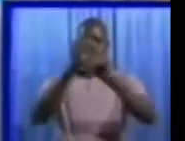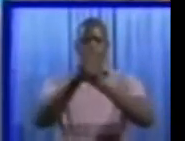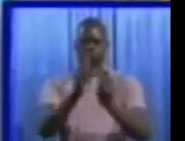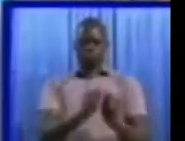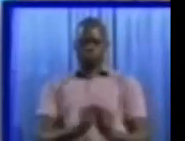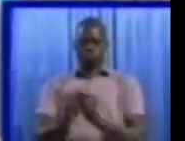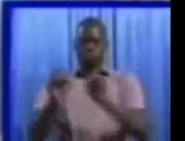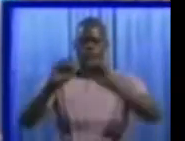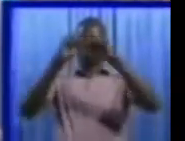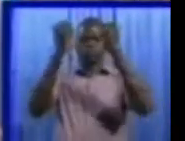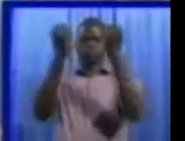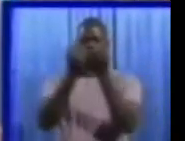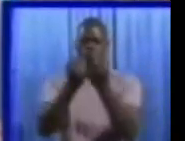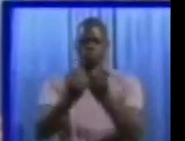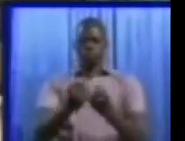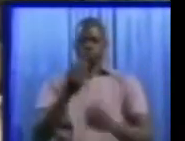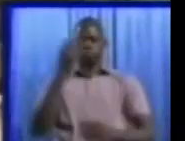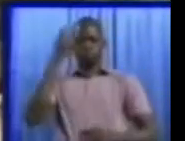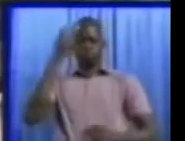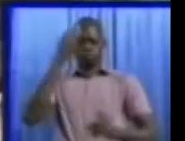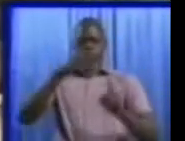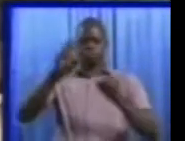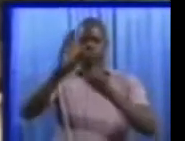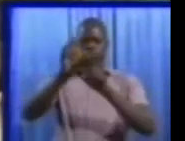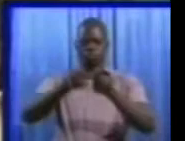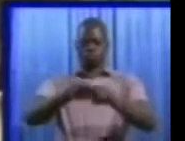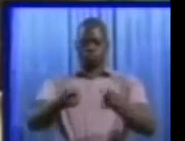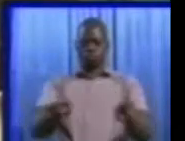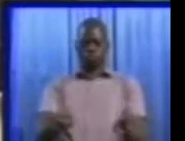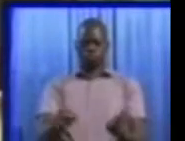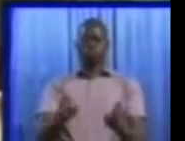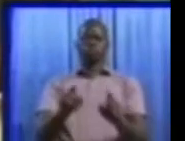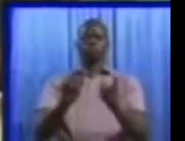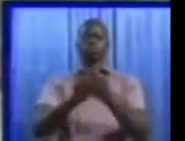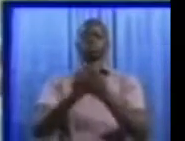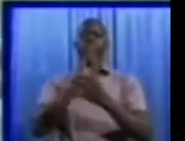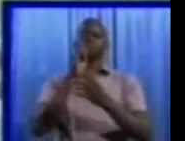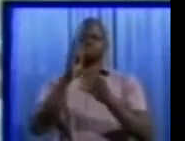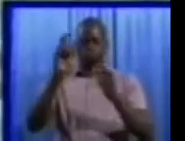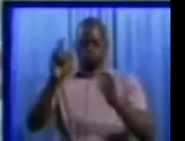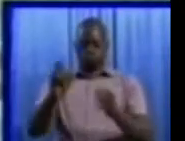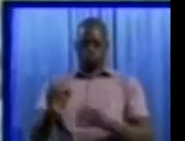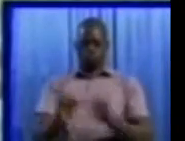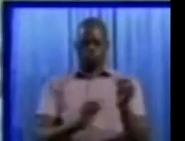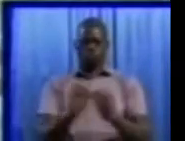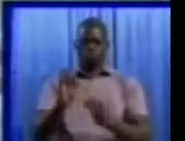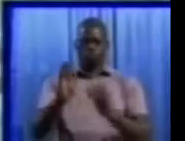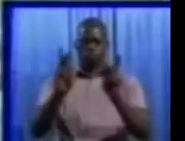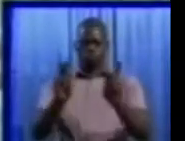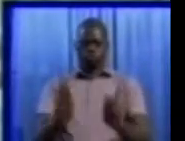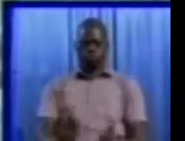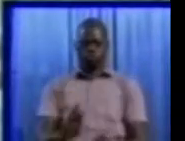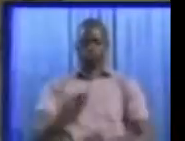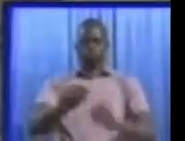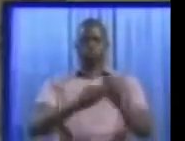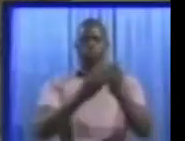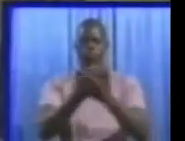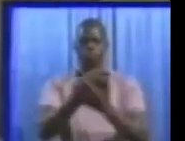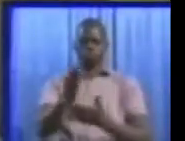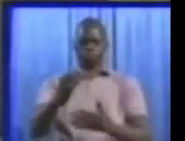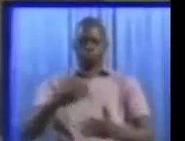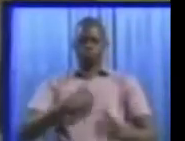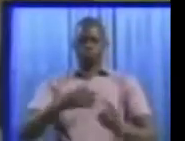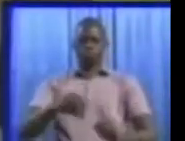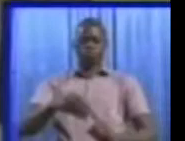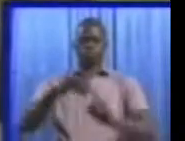des structures, je crois que les conditions et les modalités sont variées. Et c'est là, c'est ça qu'il faut expliquer aux acteurs, parce que chaque fonds a une spécialité,